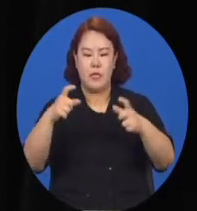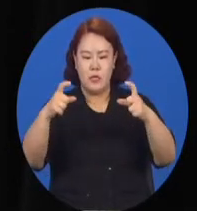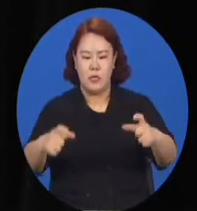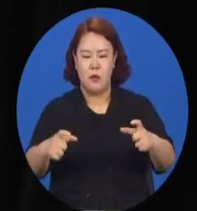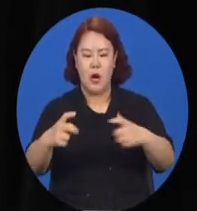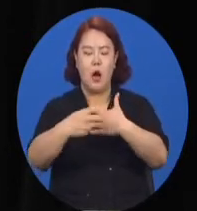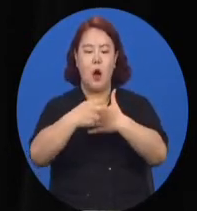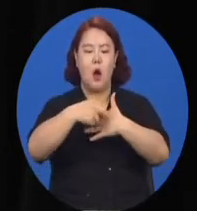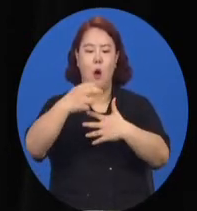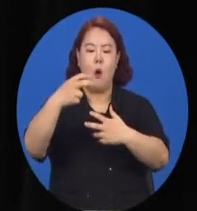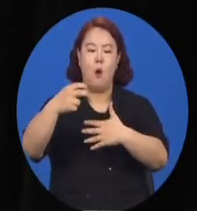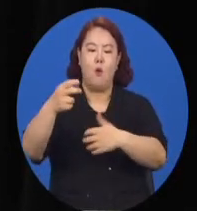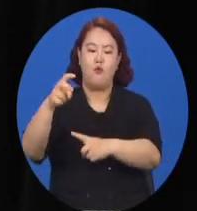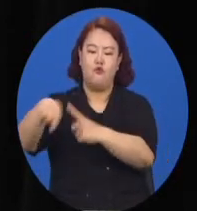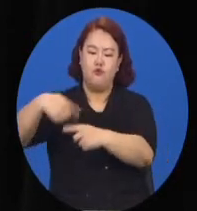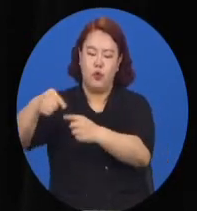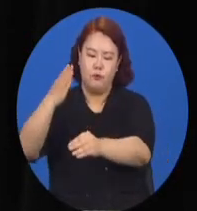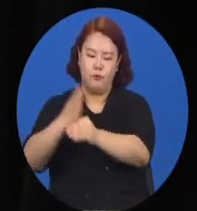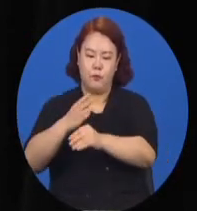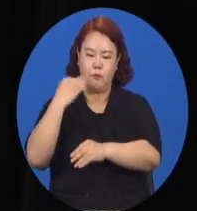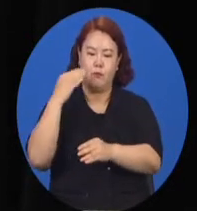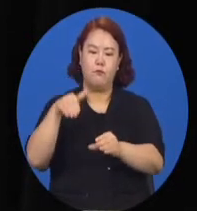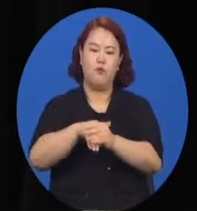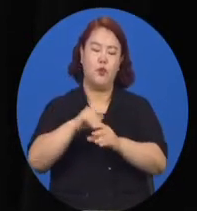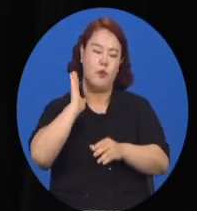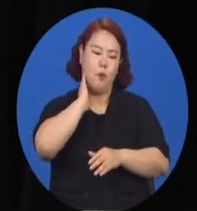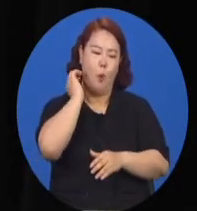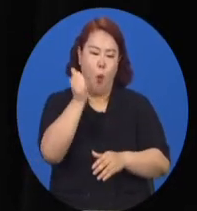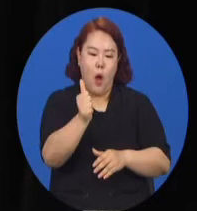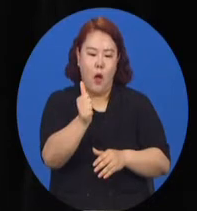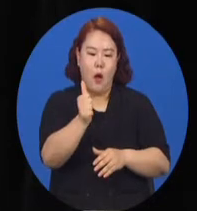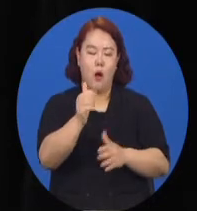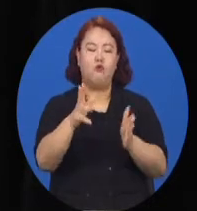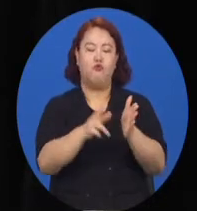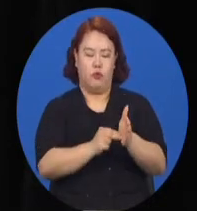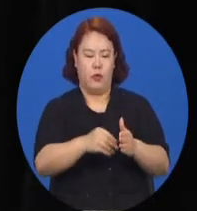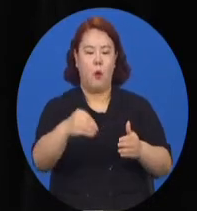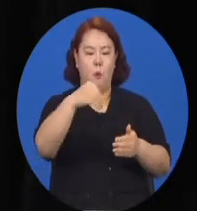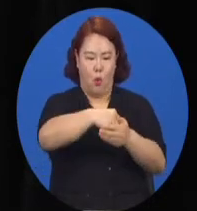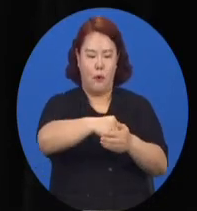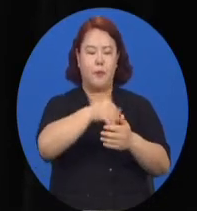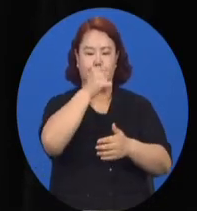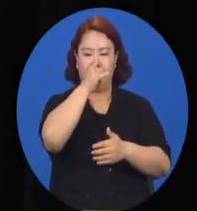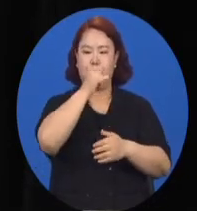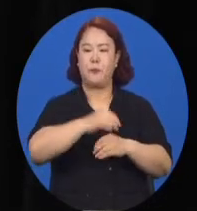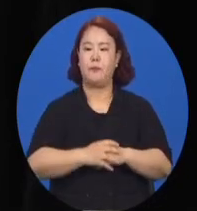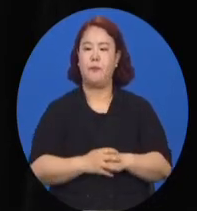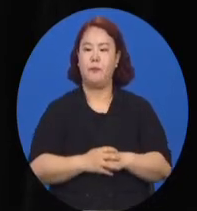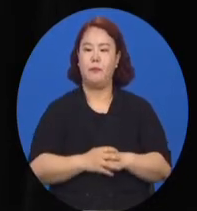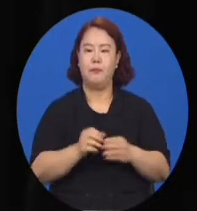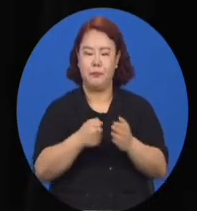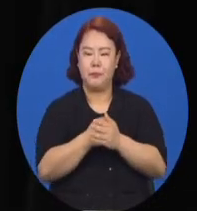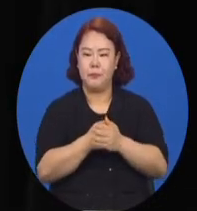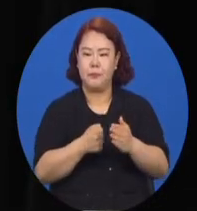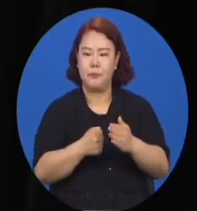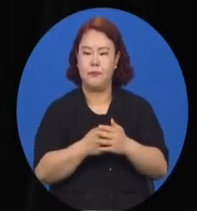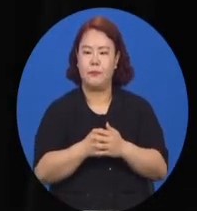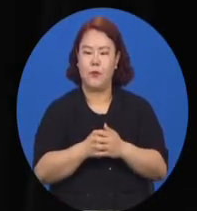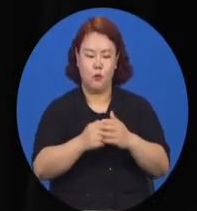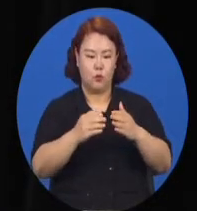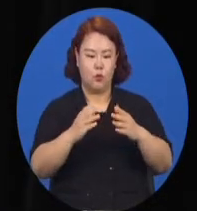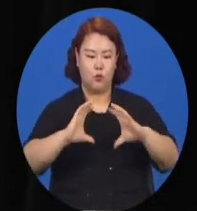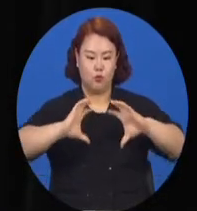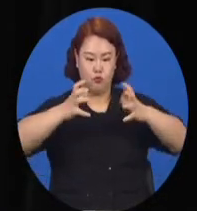있습니다. 문재인 정부의 100대 국정과제 중 하나도 이 의료원이 포함되어 있는 것으로 알고 있습니다. 따라서